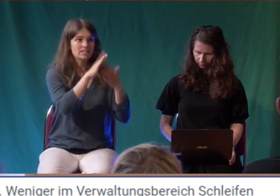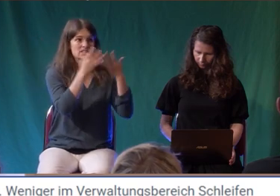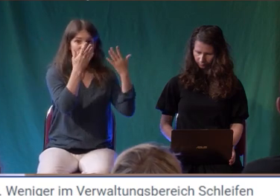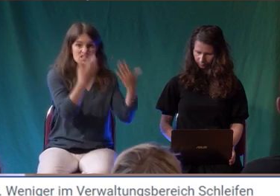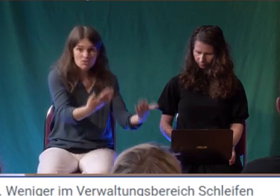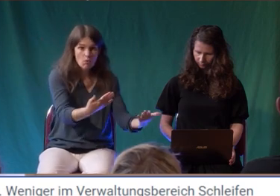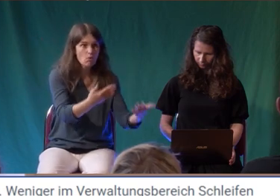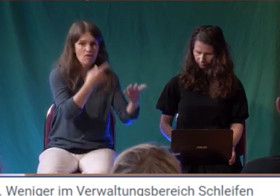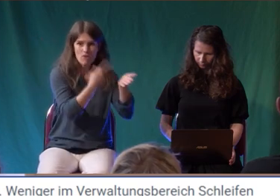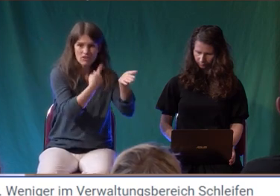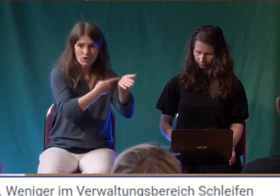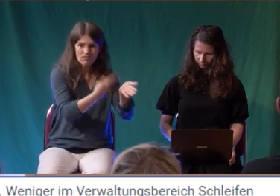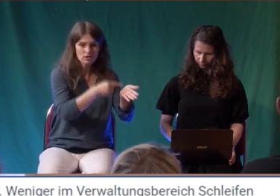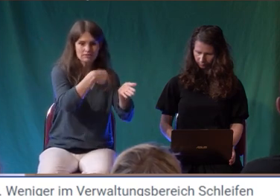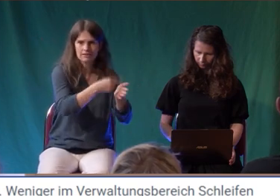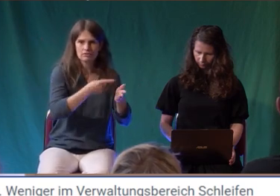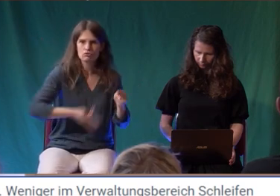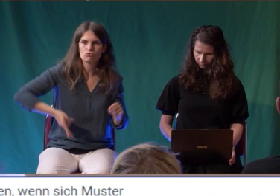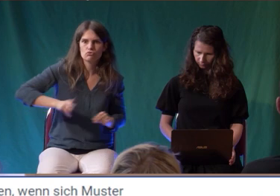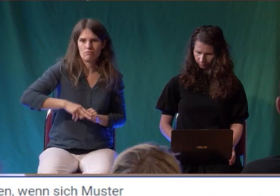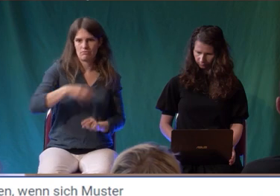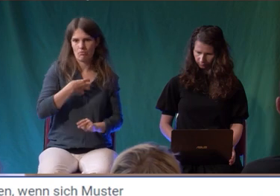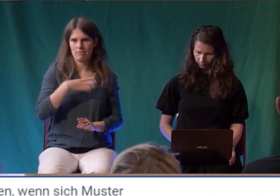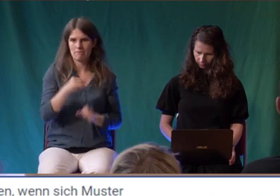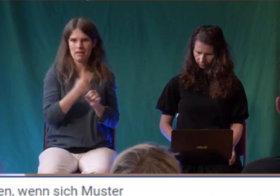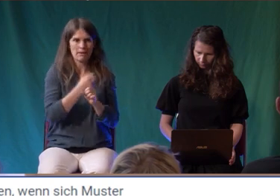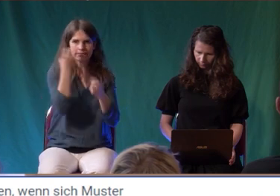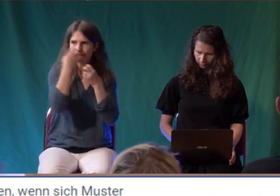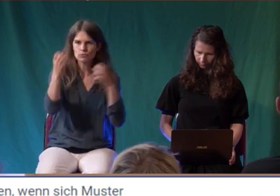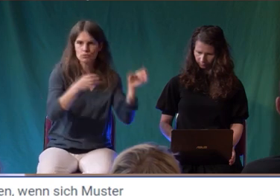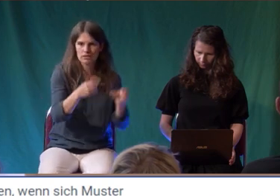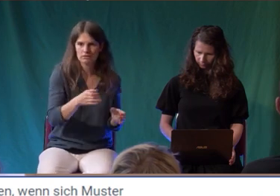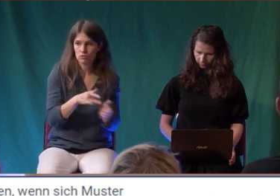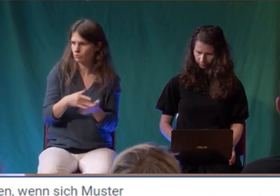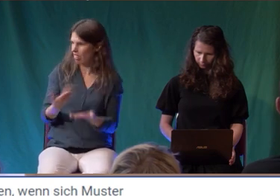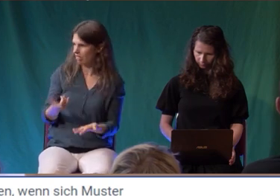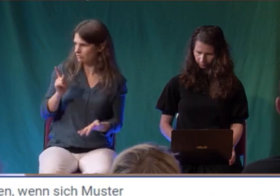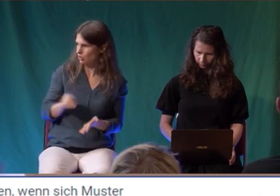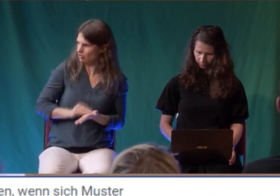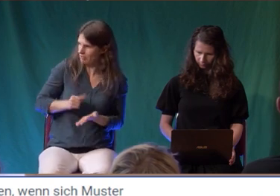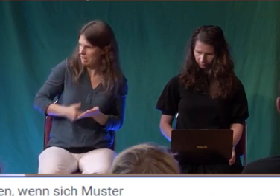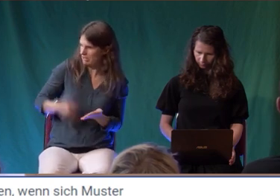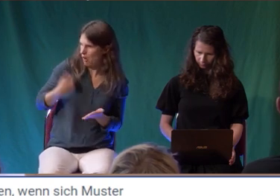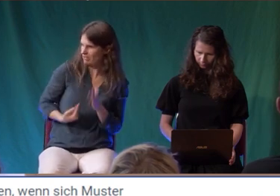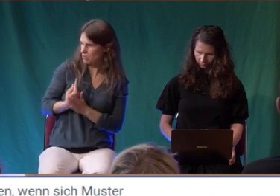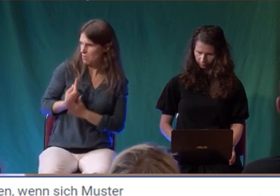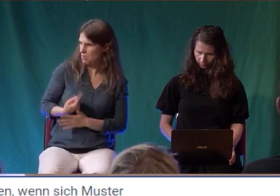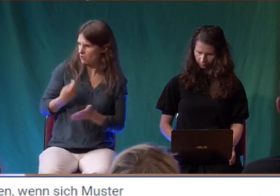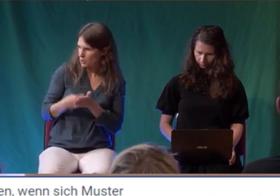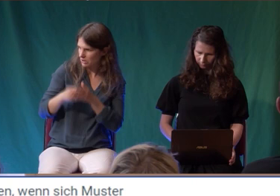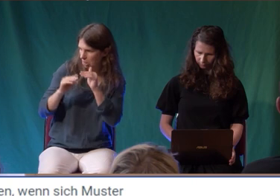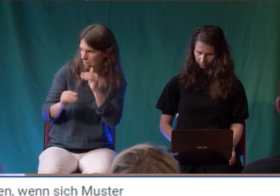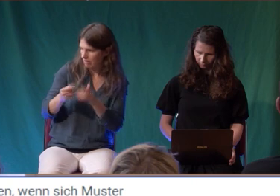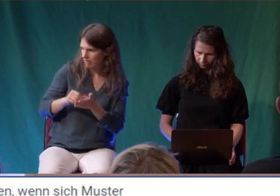verstärkt wird weil wir so einen hohen unnötigen Aufwand vereinbaren genau